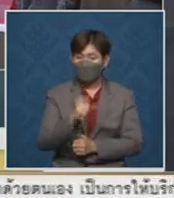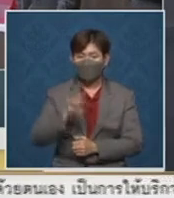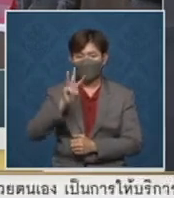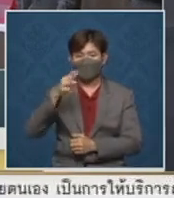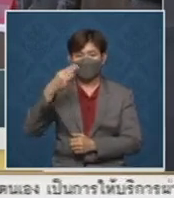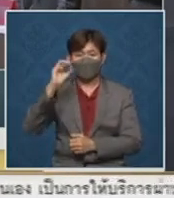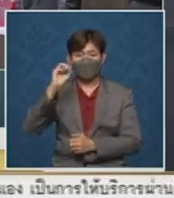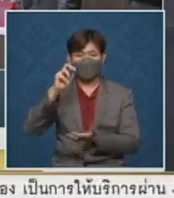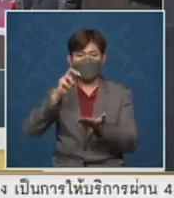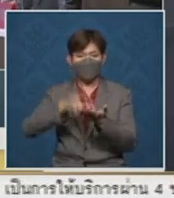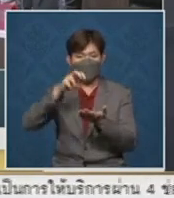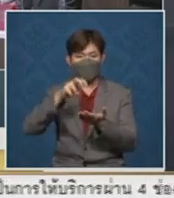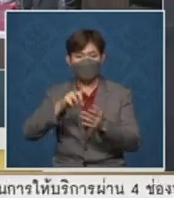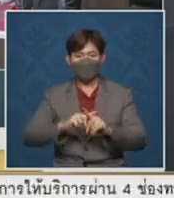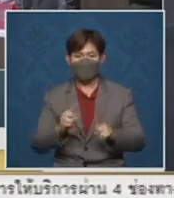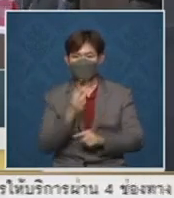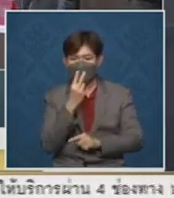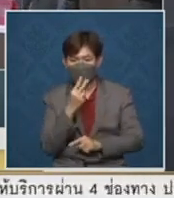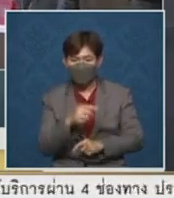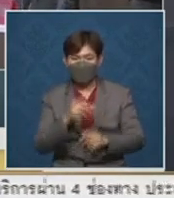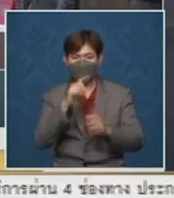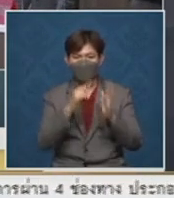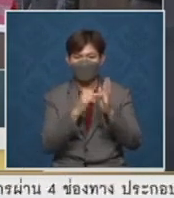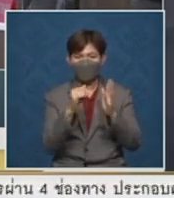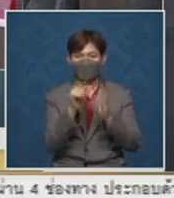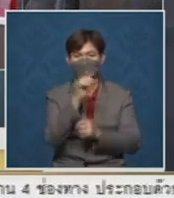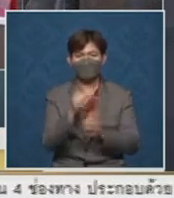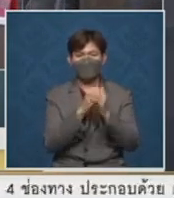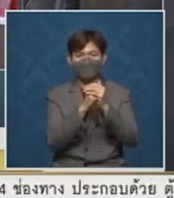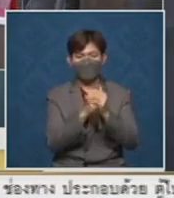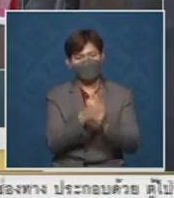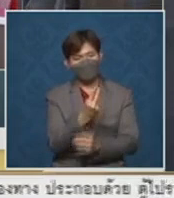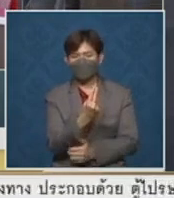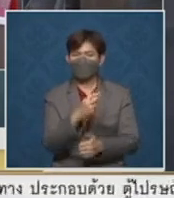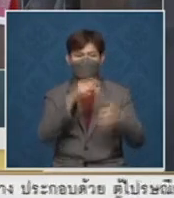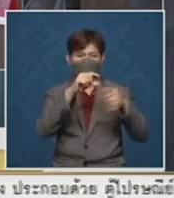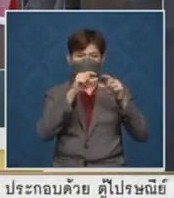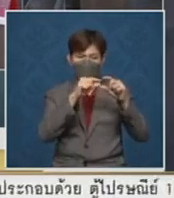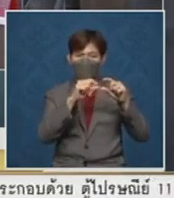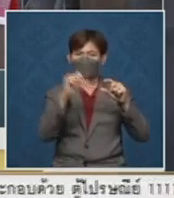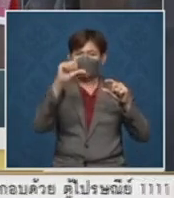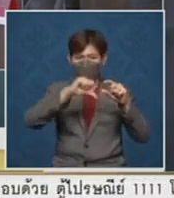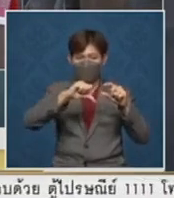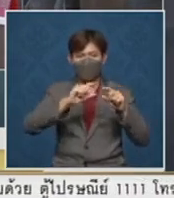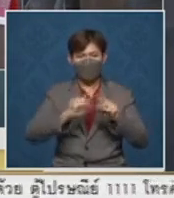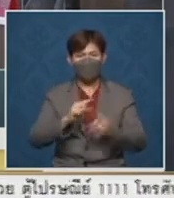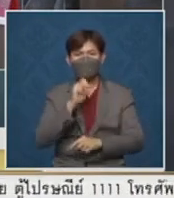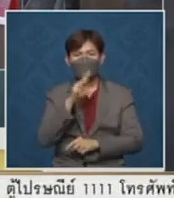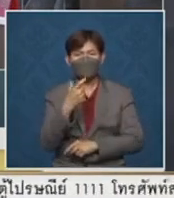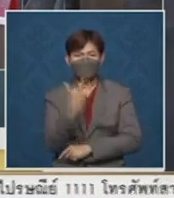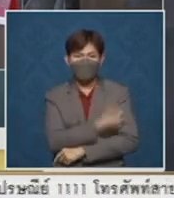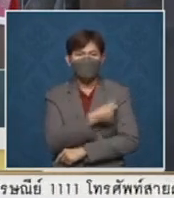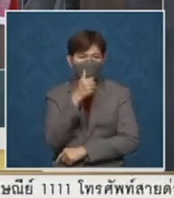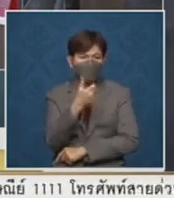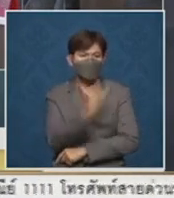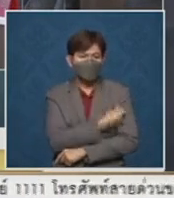าพชัดคือเรื่องของพรก.ฉุกเฉินที่ท่านยังตั้งหน้าตั้งตาใช้อยู่นั้นเอาเข้าจริงสามารถแทนที่ด้วยพรก.โรคติดต่อ